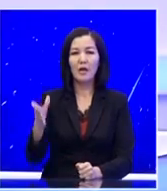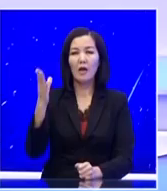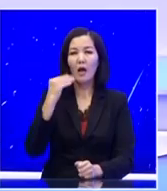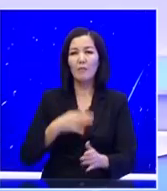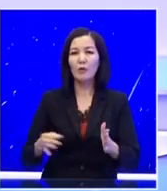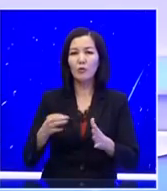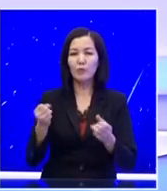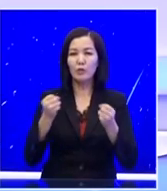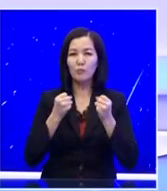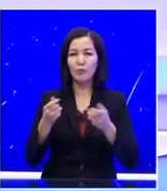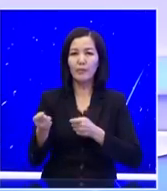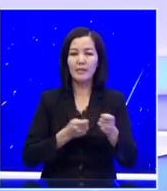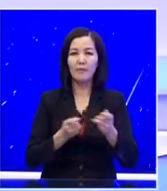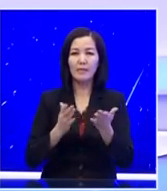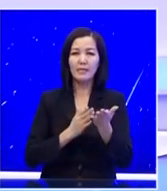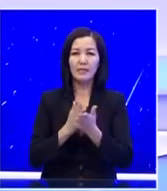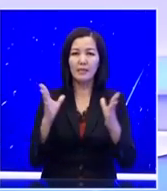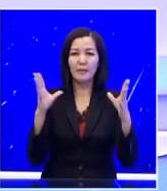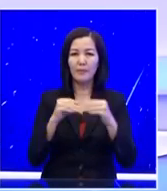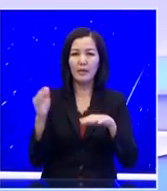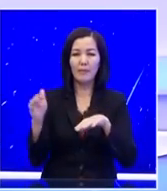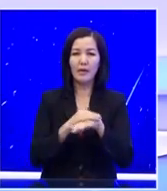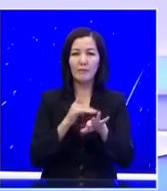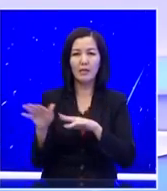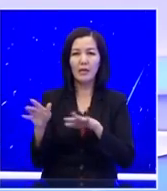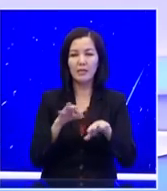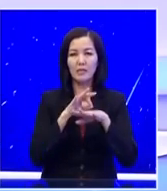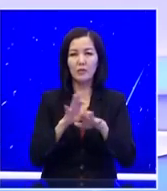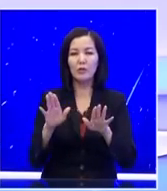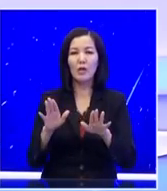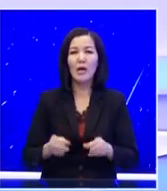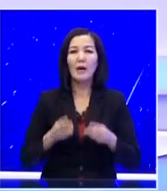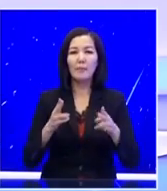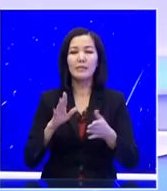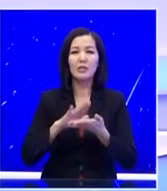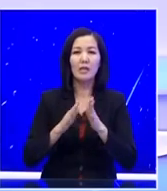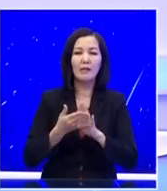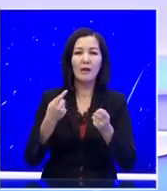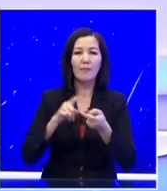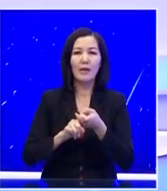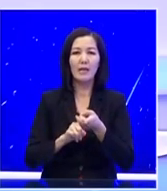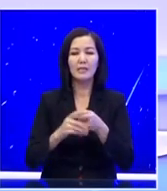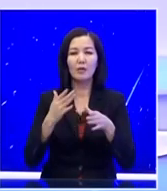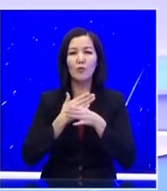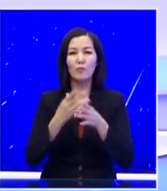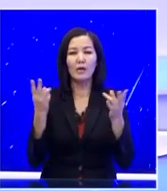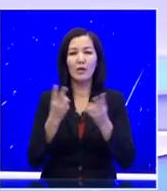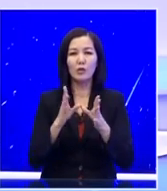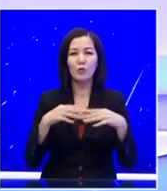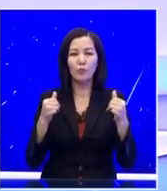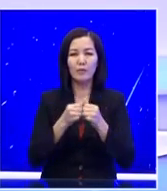Облыстық спорт басқармасының қызметкерлері бірігіп қайырымдылық акциясын өткізді. Төтенше жағдай кезінде сала мамандары көмекке мұқтаж